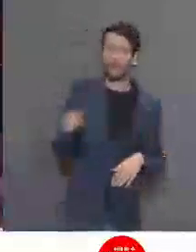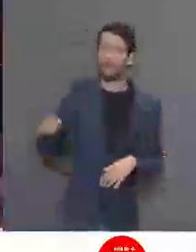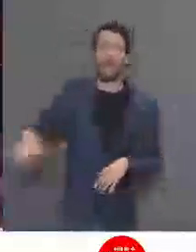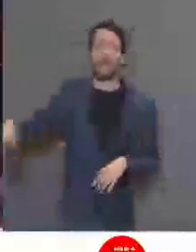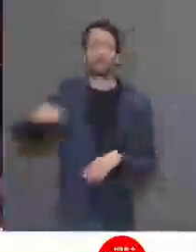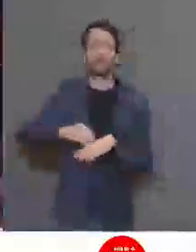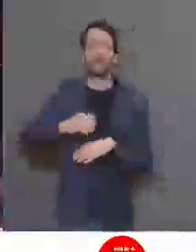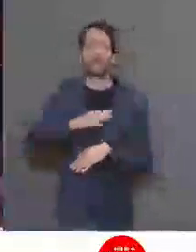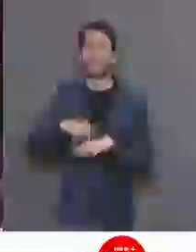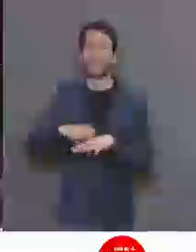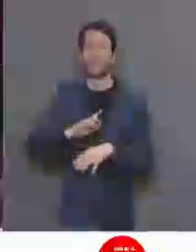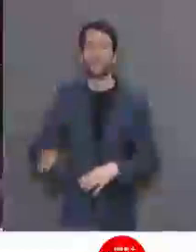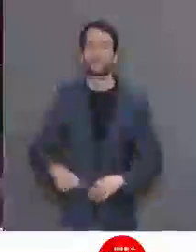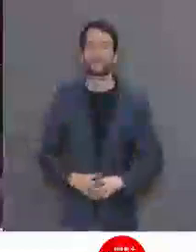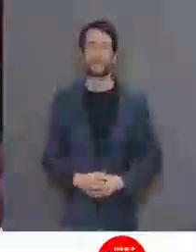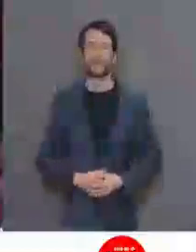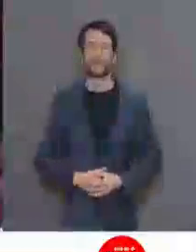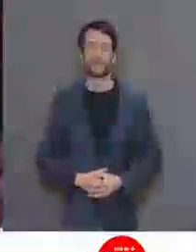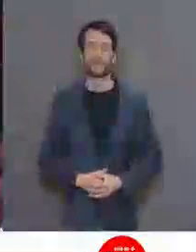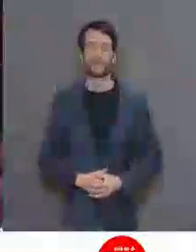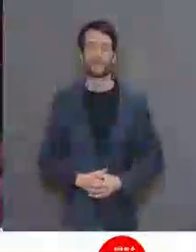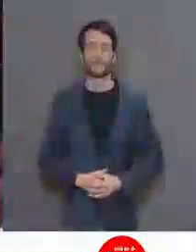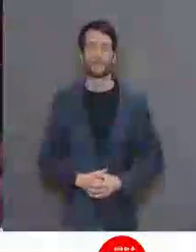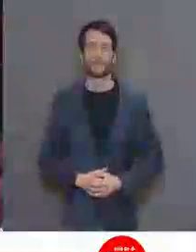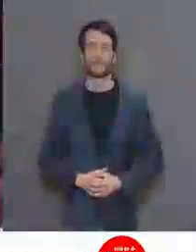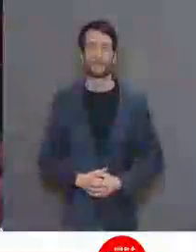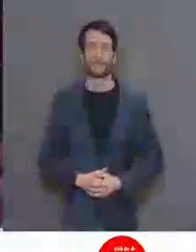Pour dépasser un peu ce